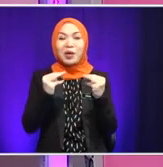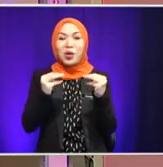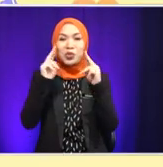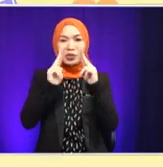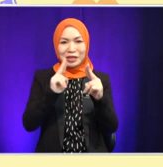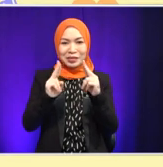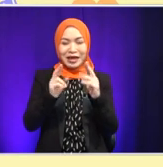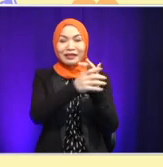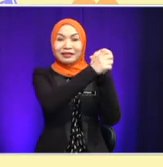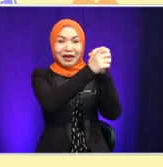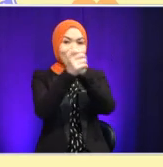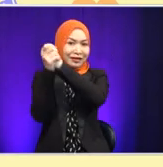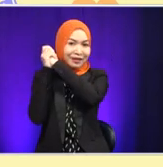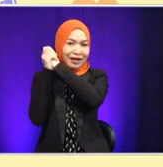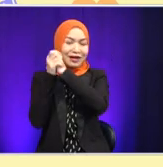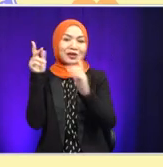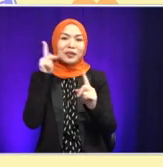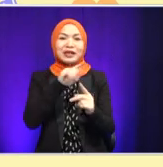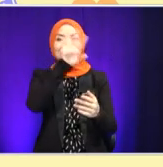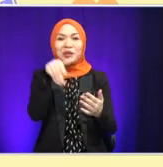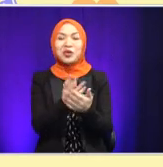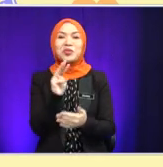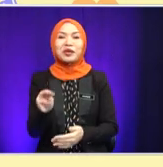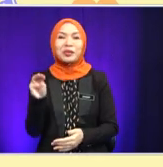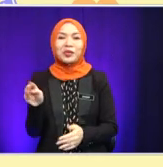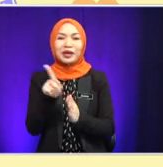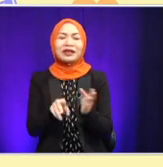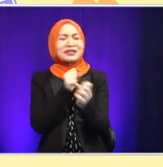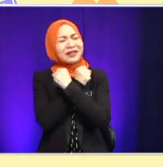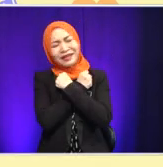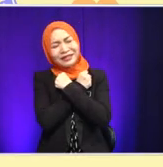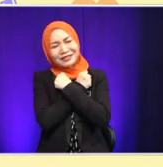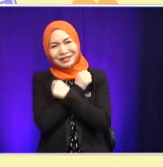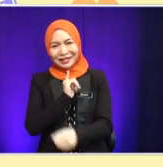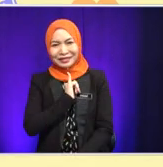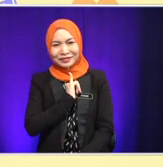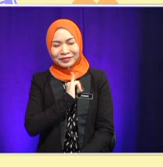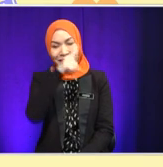kepada murid-murid kesayangan saya karena mereka memang memberikan